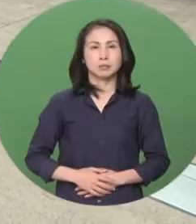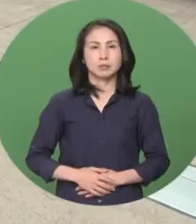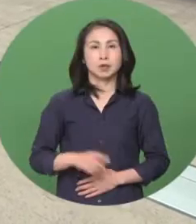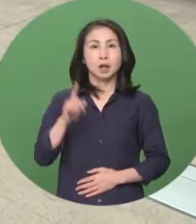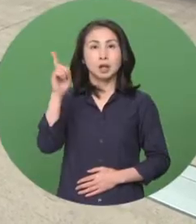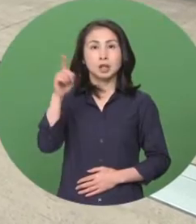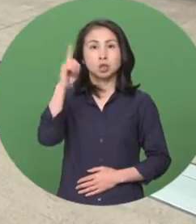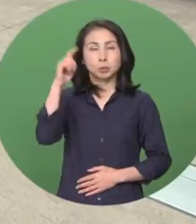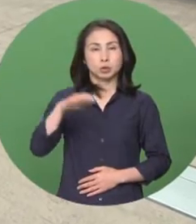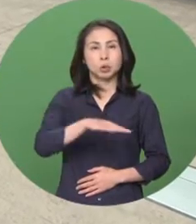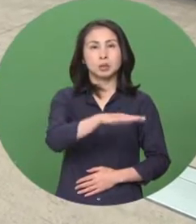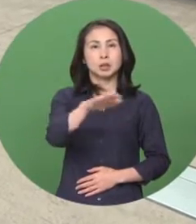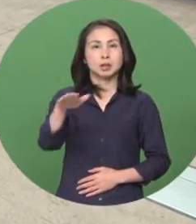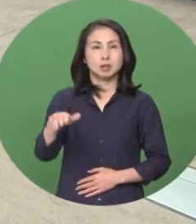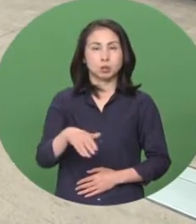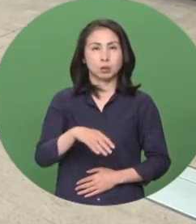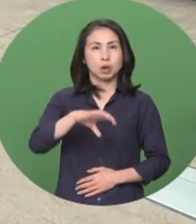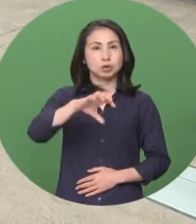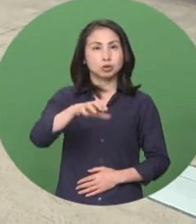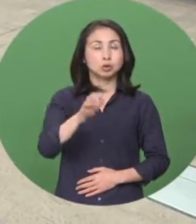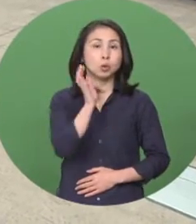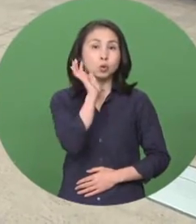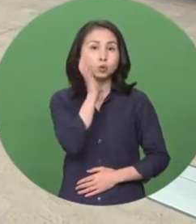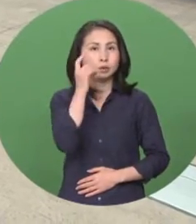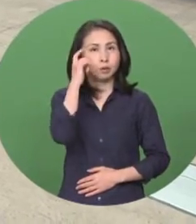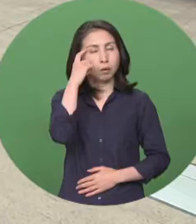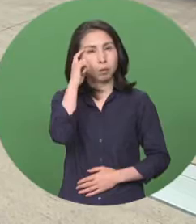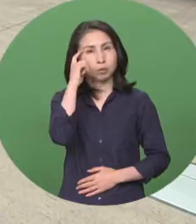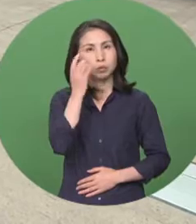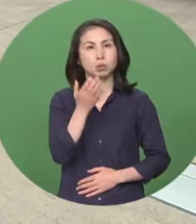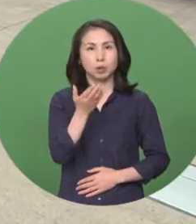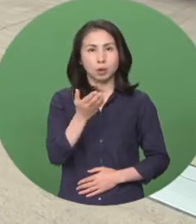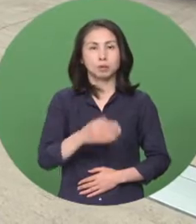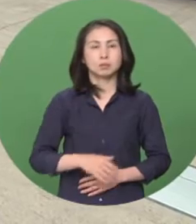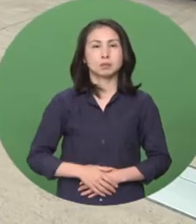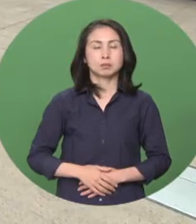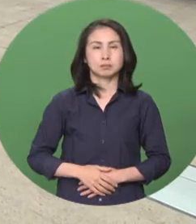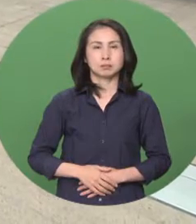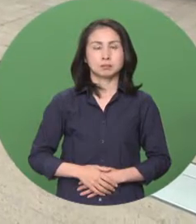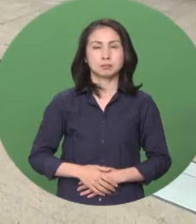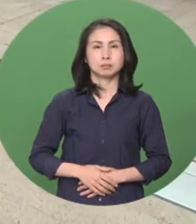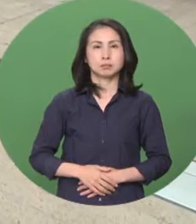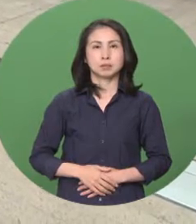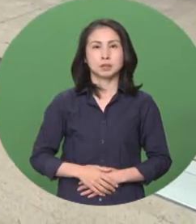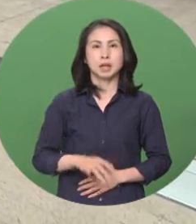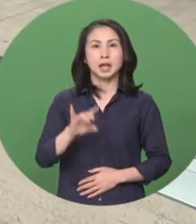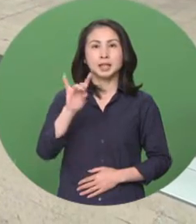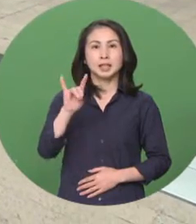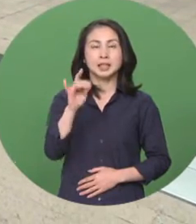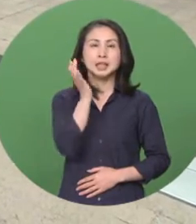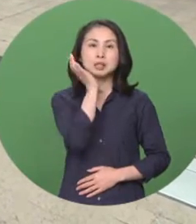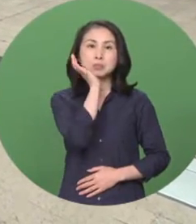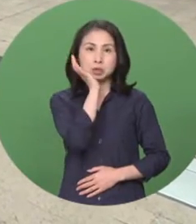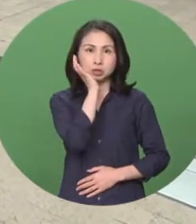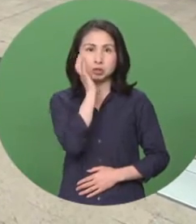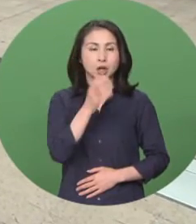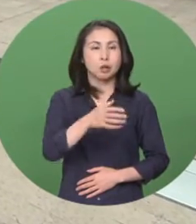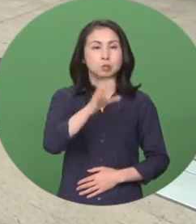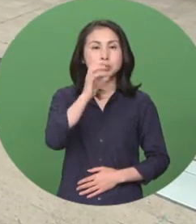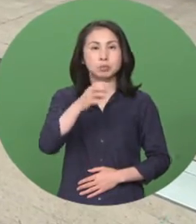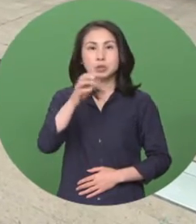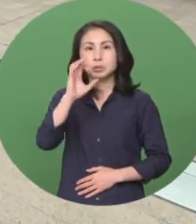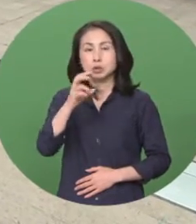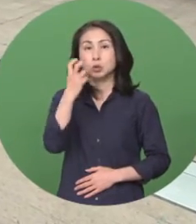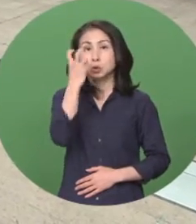生駒の皆さんは水道水を意識されて飲まれているんですかね。ということで聞き水調査でございます